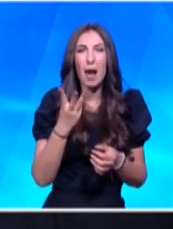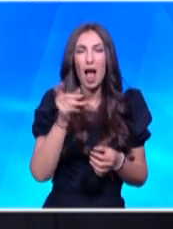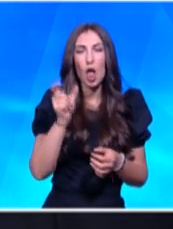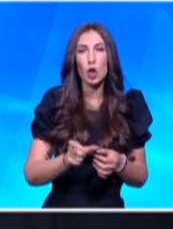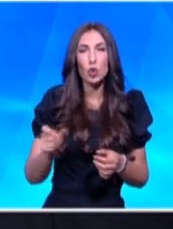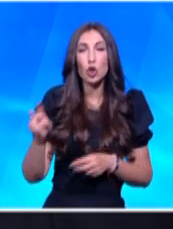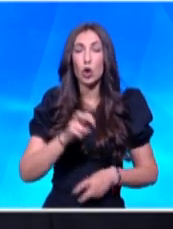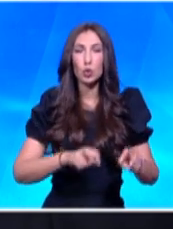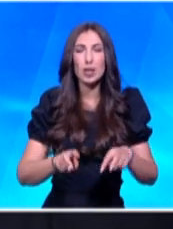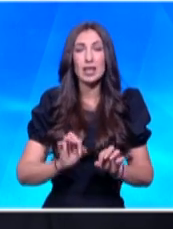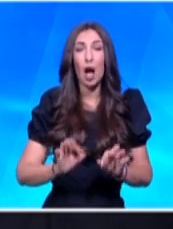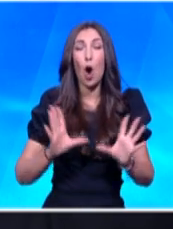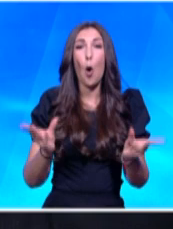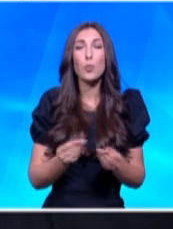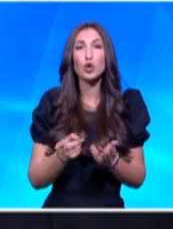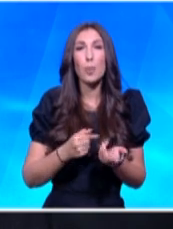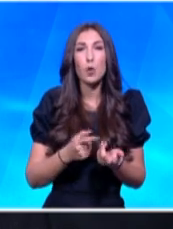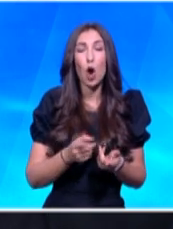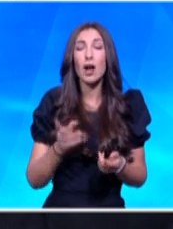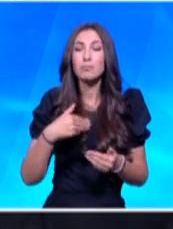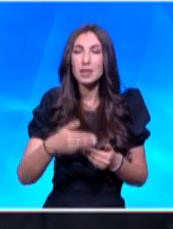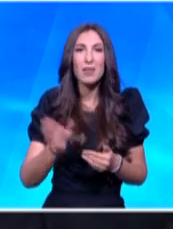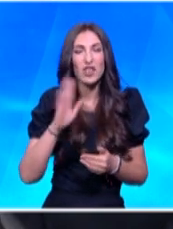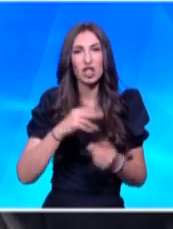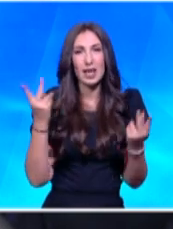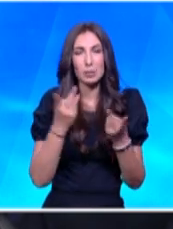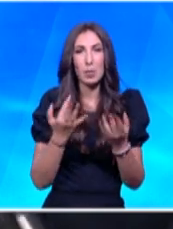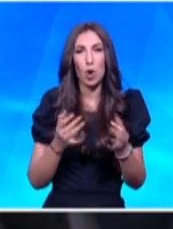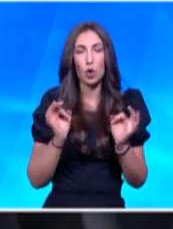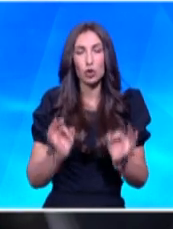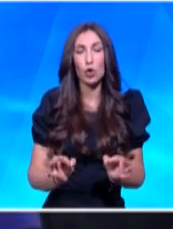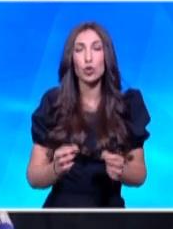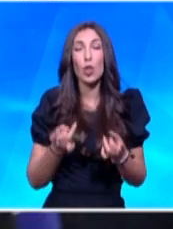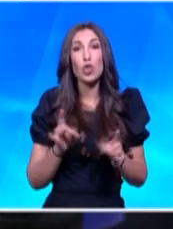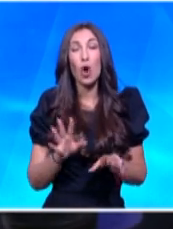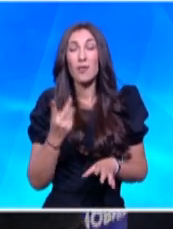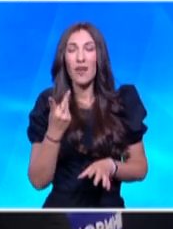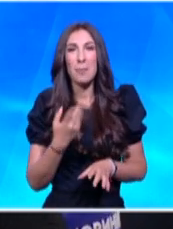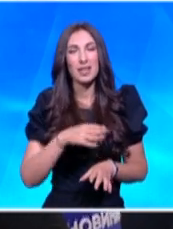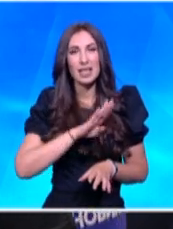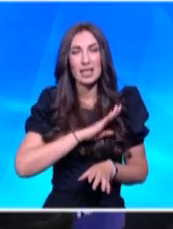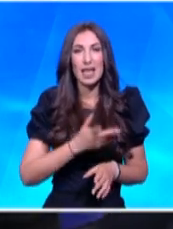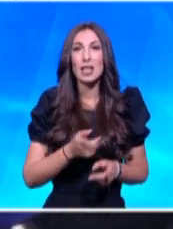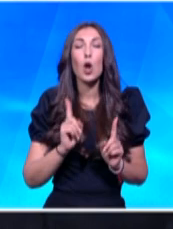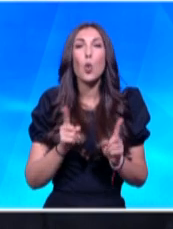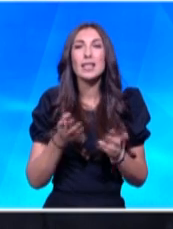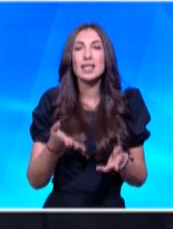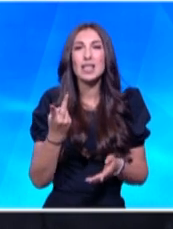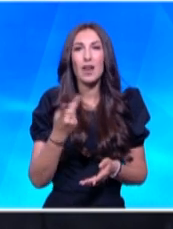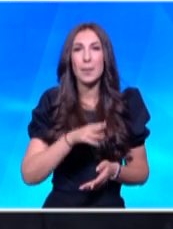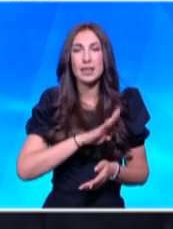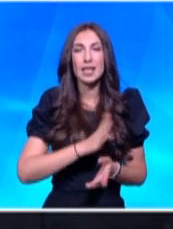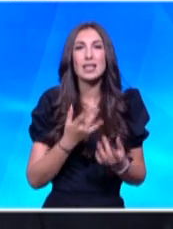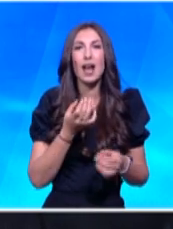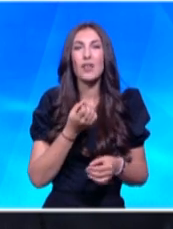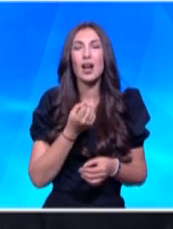общата бройка те първа трябва да я уточним, но поне няколко човека, за съжаление, са загубили живота си. Става